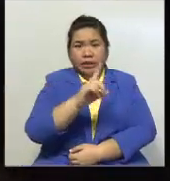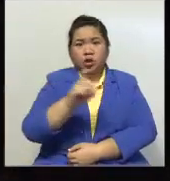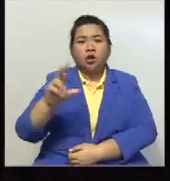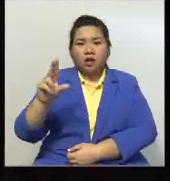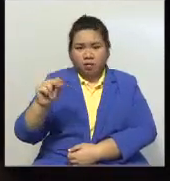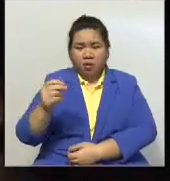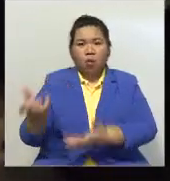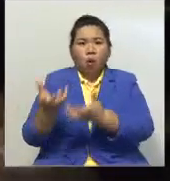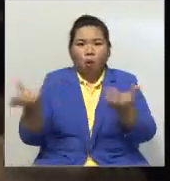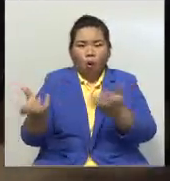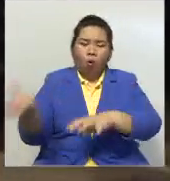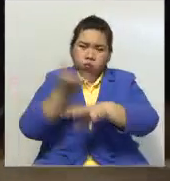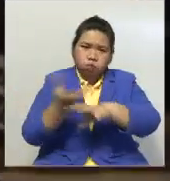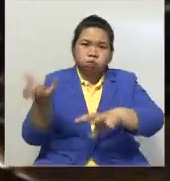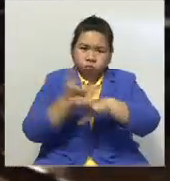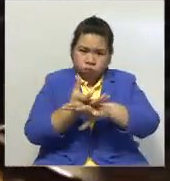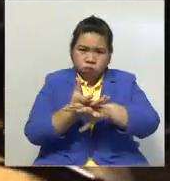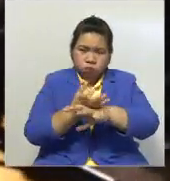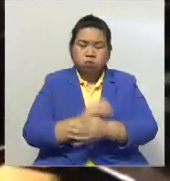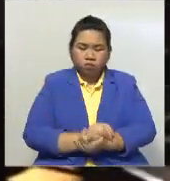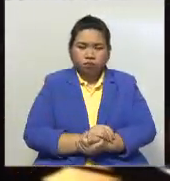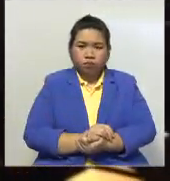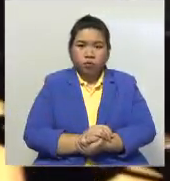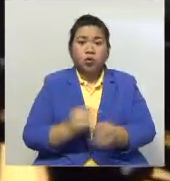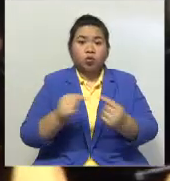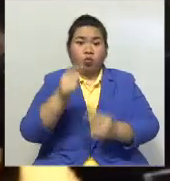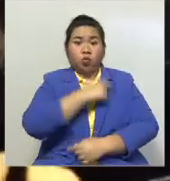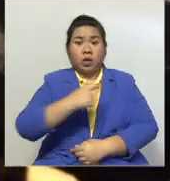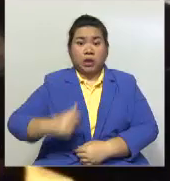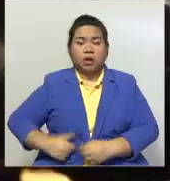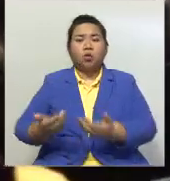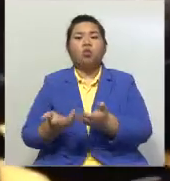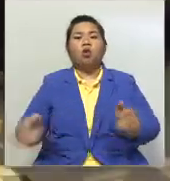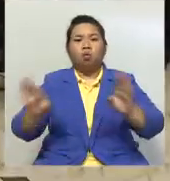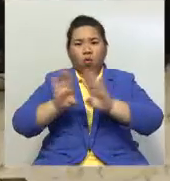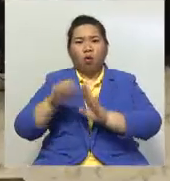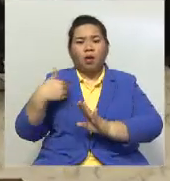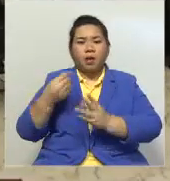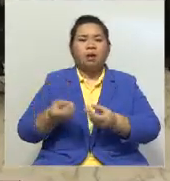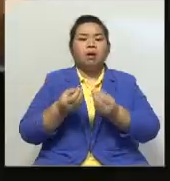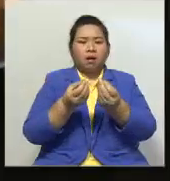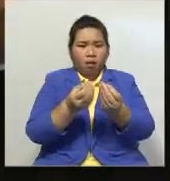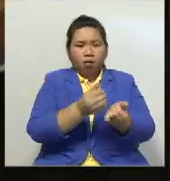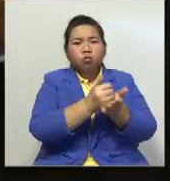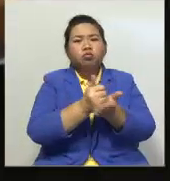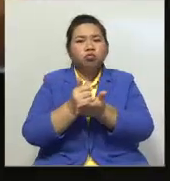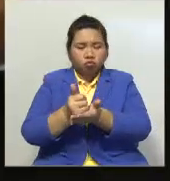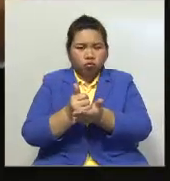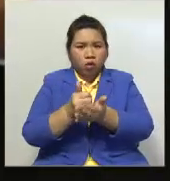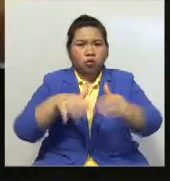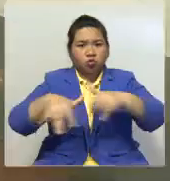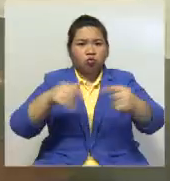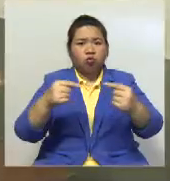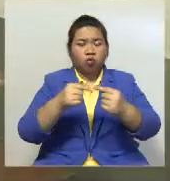430นะคะส่งสิ่งของเข้าไปช่วยเหลือขณะที่พระบรมวงศานุวงศ์ก็พระราชทานและประทานความช่วยเหลือให้แก่ประชาช